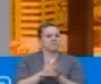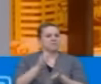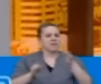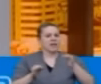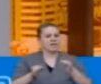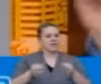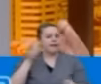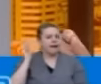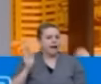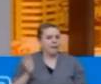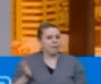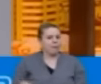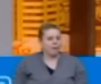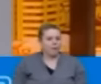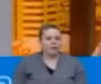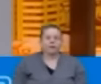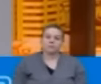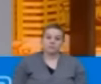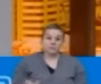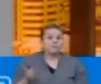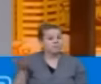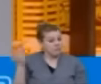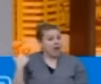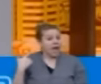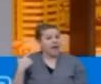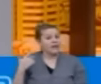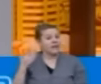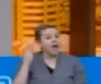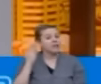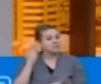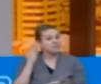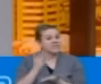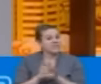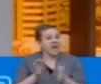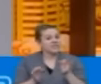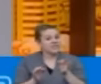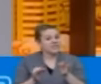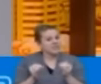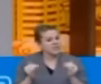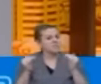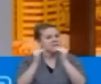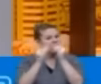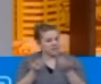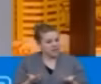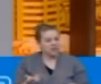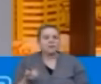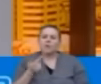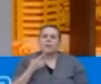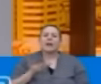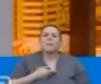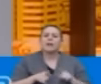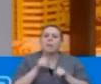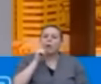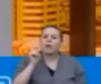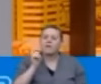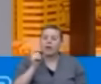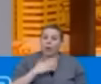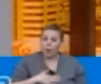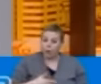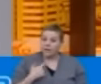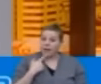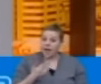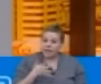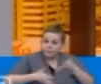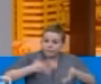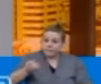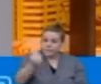נתנו גזר דין מידתי, ואני אומר, קבל את זה כמו גבר, ואם אתה רוצה להביע חרטה, תביע חריטה.